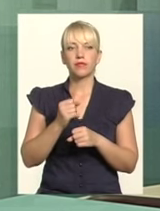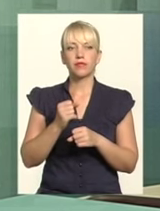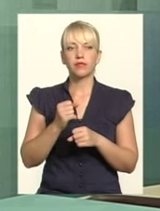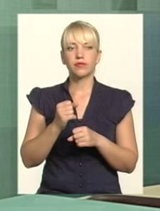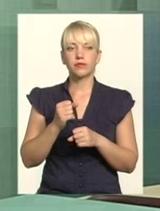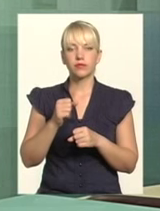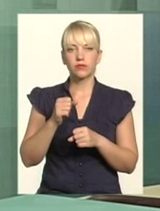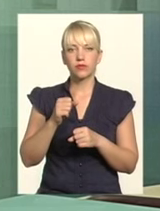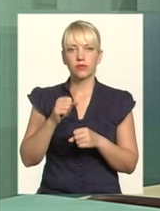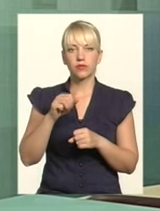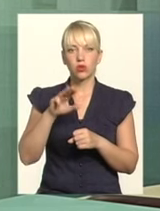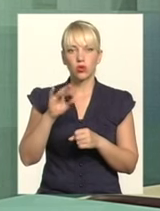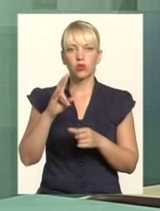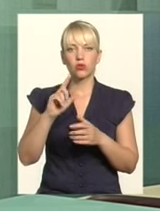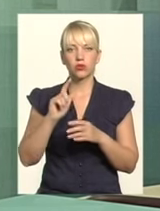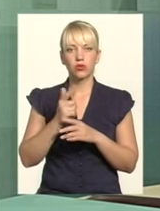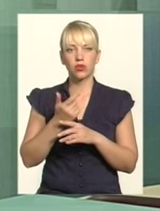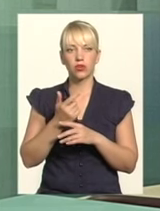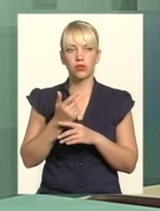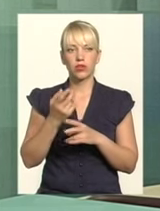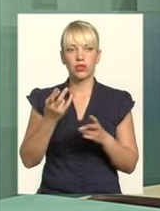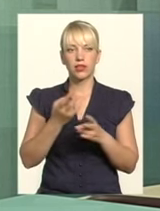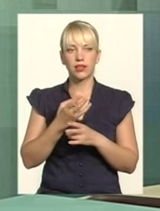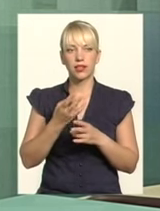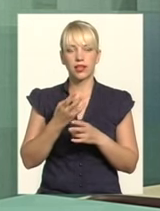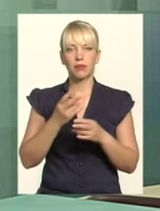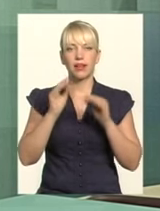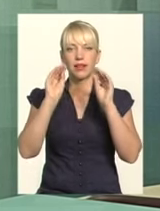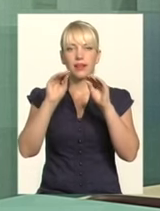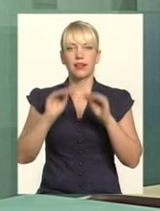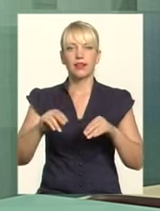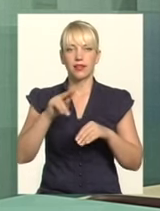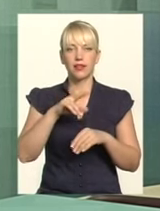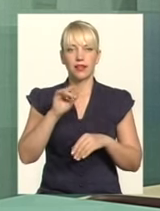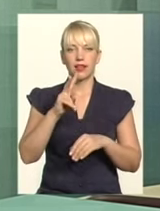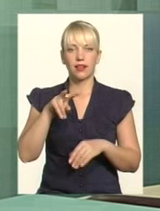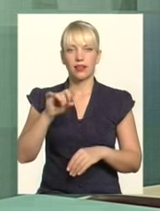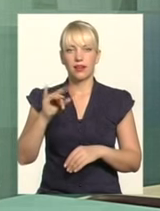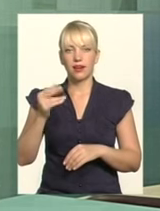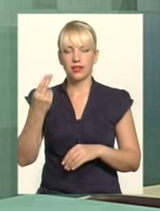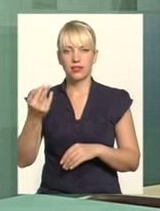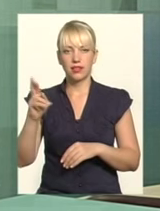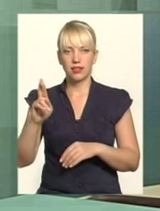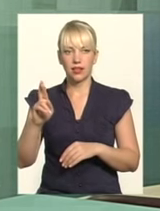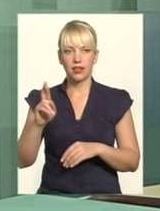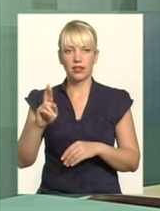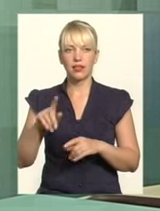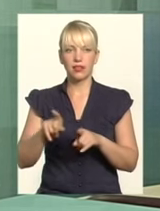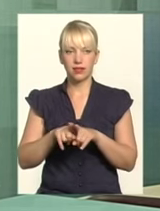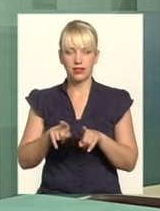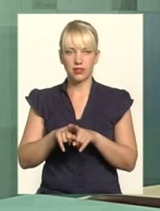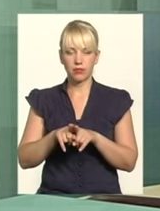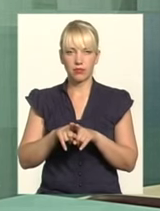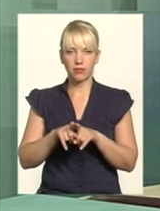пільга. Тоді треба збирати? Тоді просто та саме декларують доходи і то саме довідки про